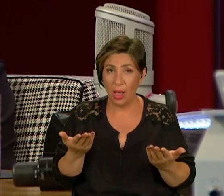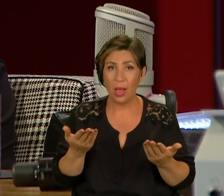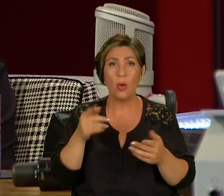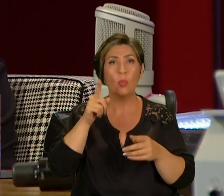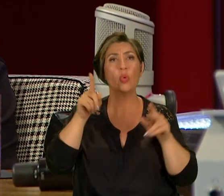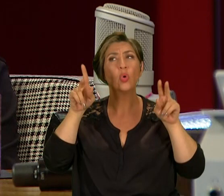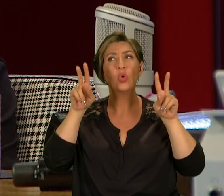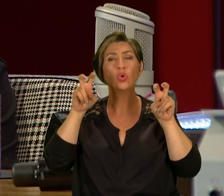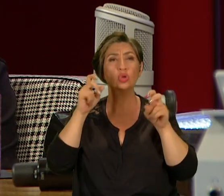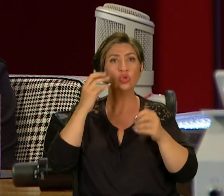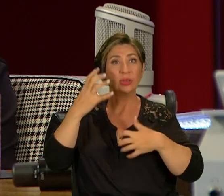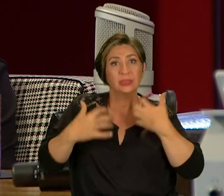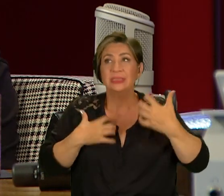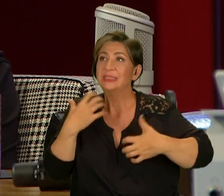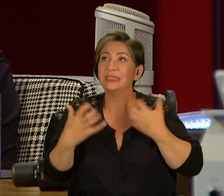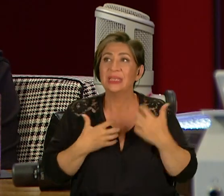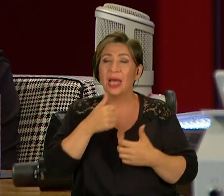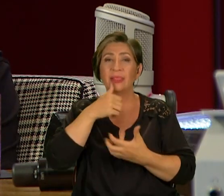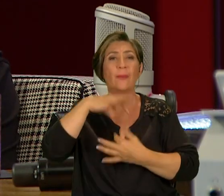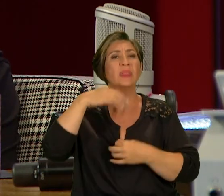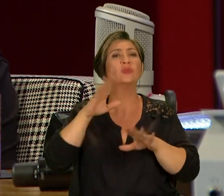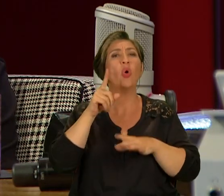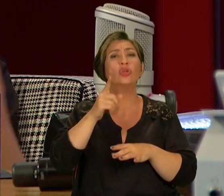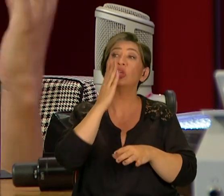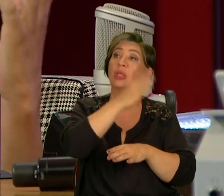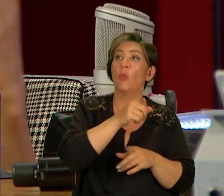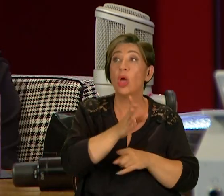bu konuda da hani çok hırslı adamlar değiliz. Yani orada